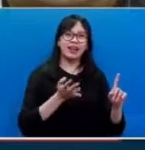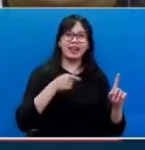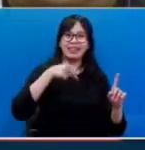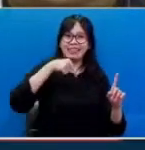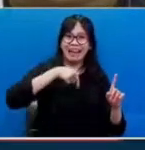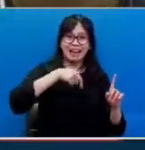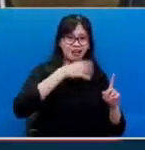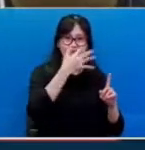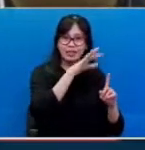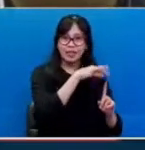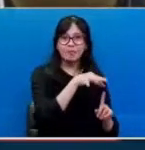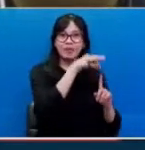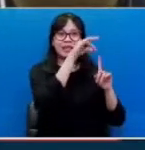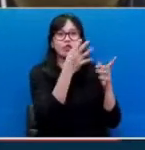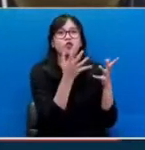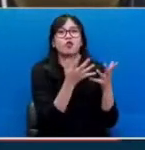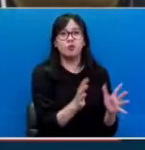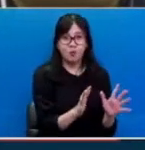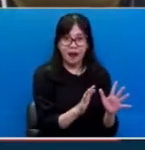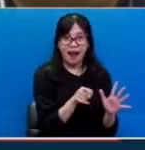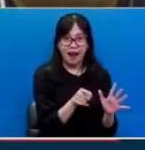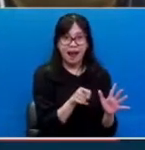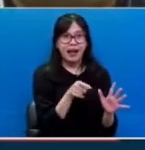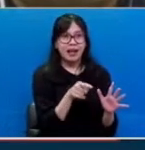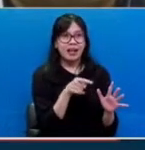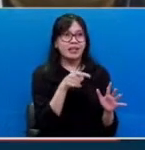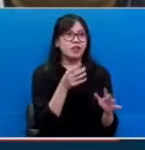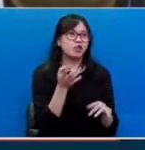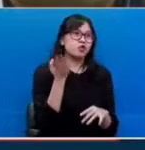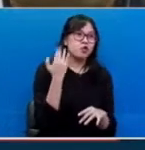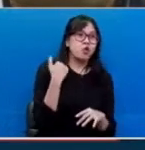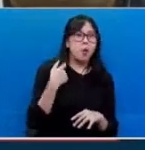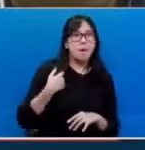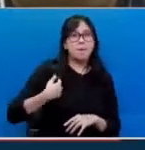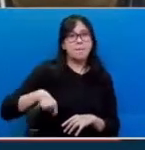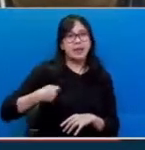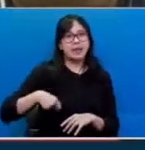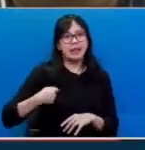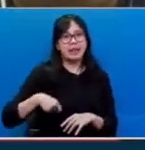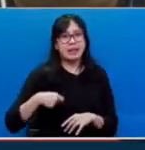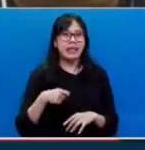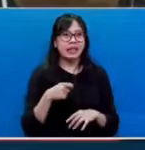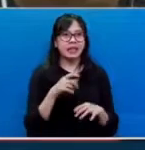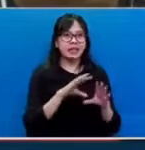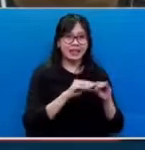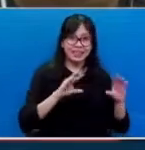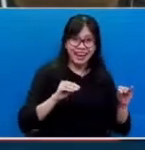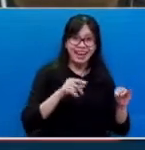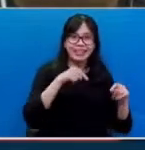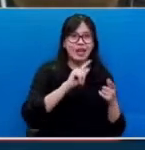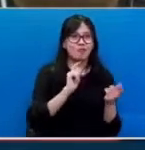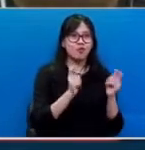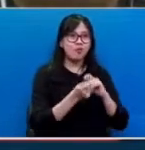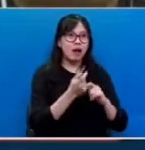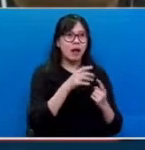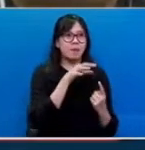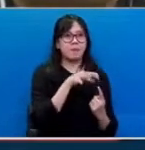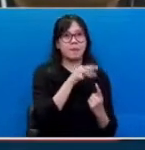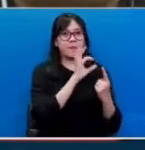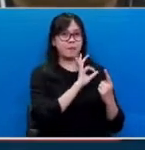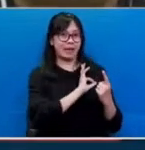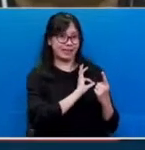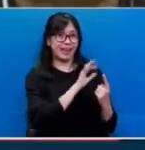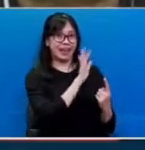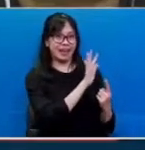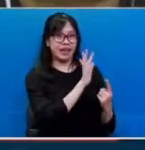dengan kaitannya ee kedekatannya sebagai ee seorang menteri yang masuk di pemerintahan Jokowi tapi lagi-lagi saya ingin bertanya kepada anda menurut anda